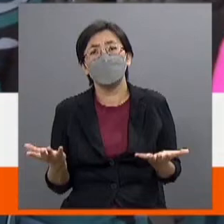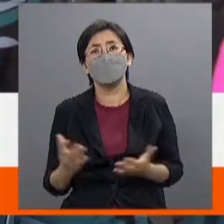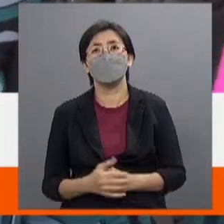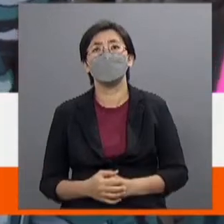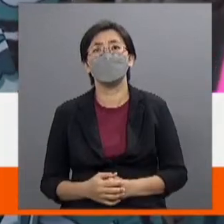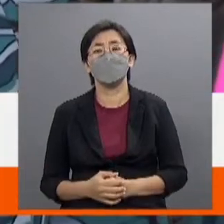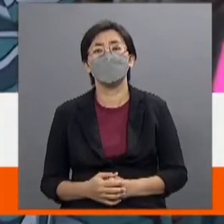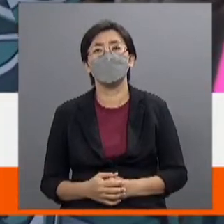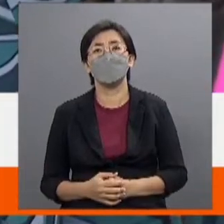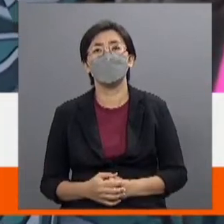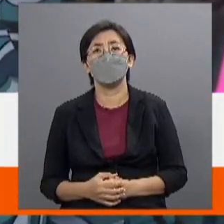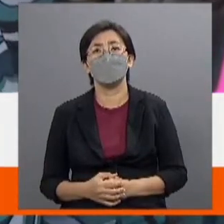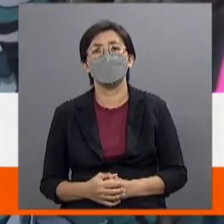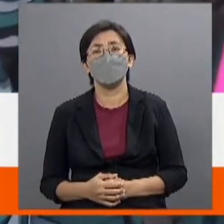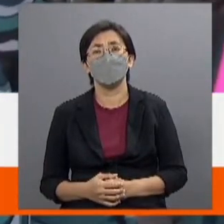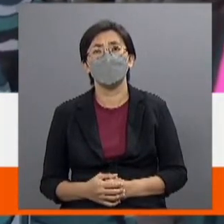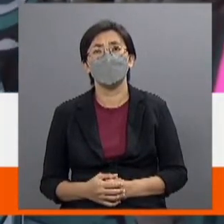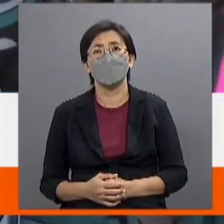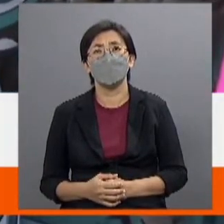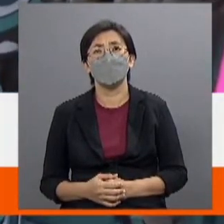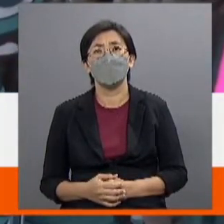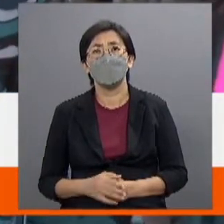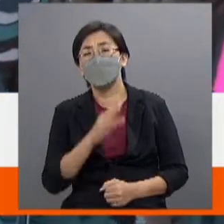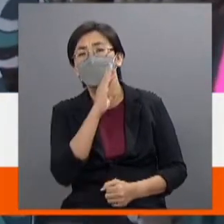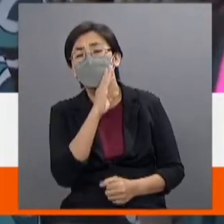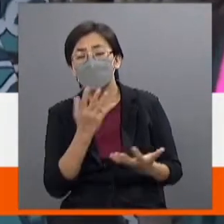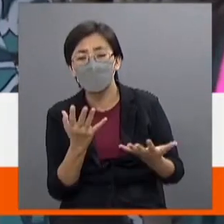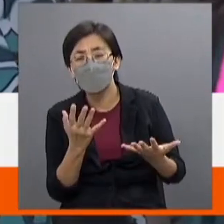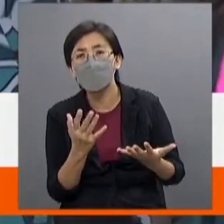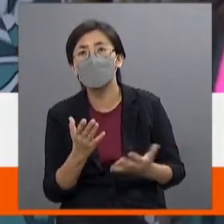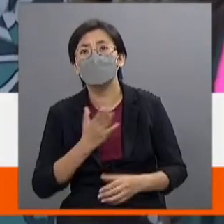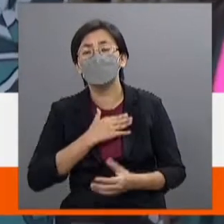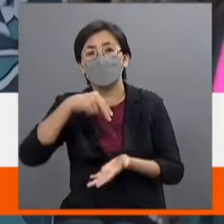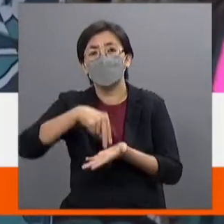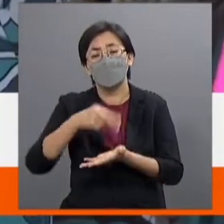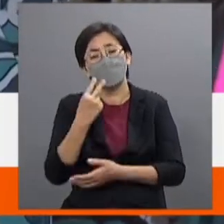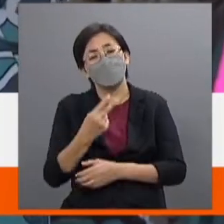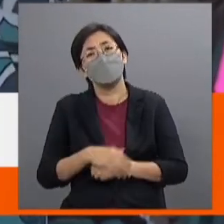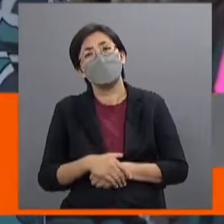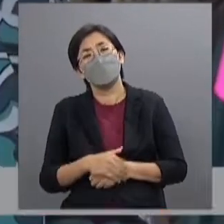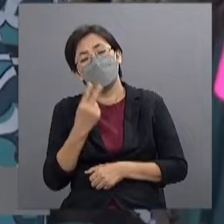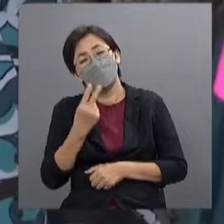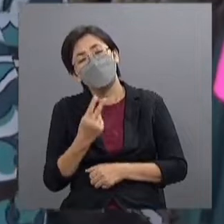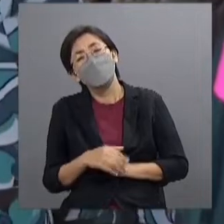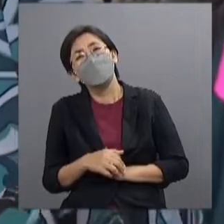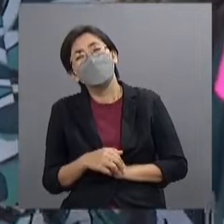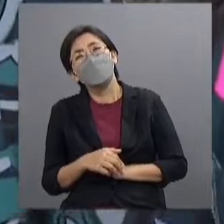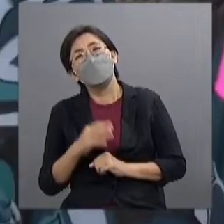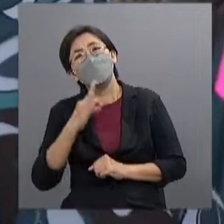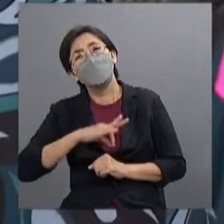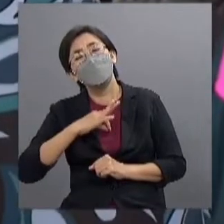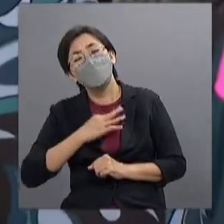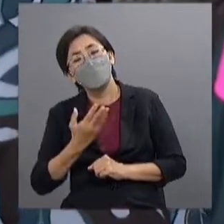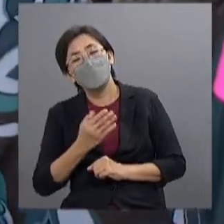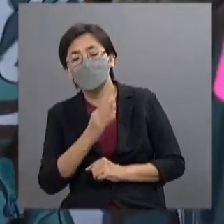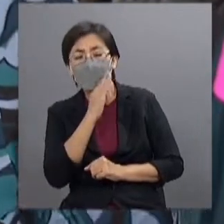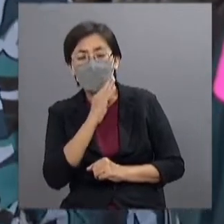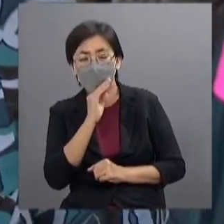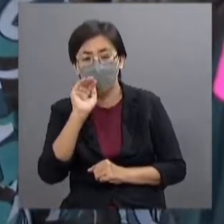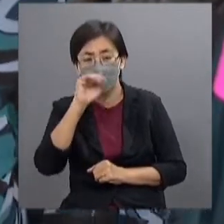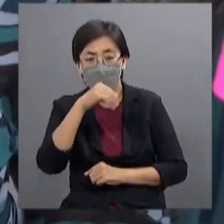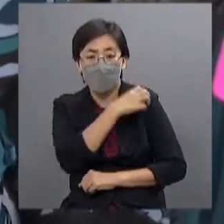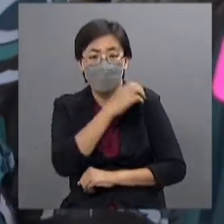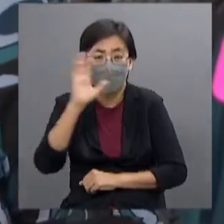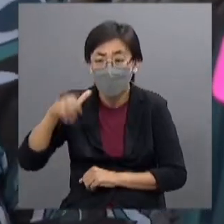ล็กๆอ่ะพอเวลาเนี้ยเรายืนดูเราหดหู่ใจพอเห็นเทศกิจมาวิ่งหนีเนี่ยเข้ามาซุกในเนี้